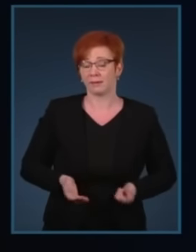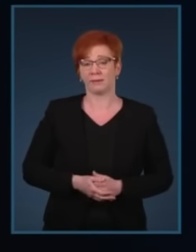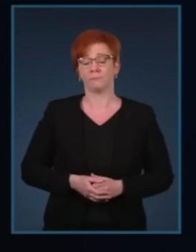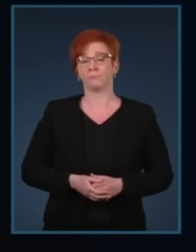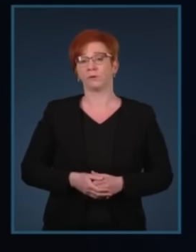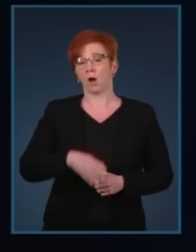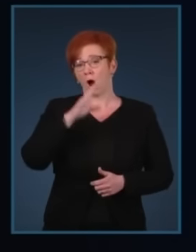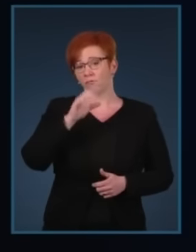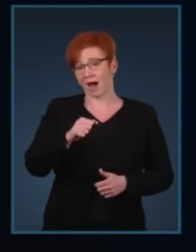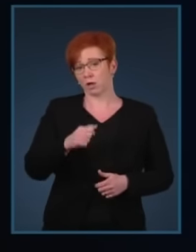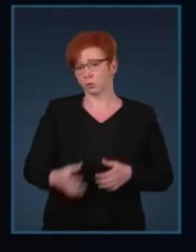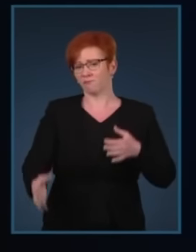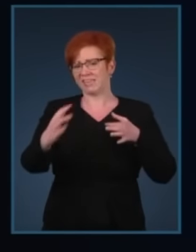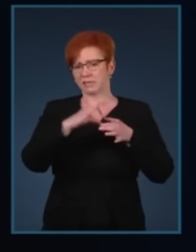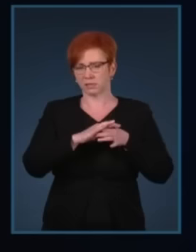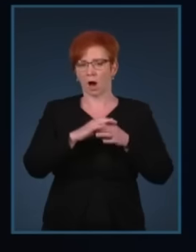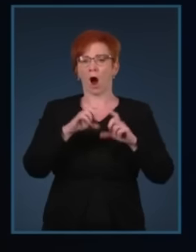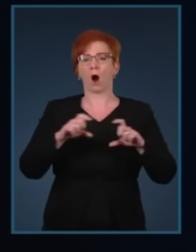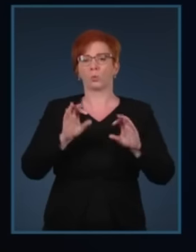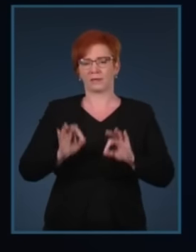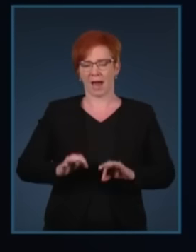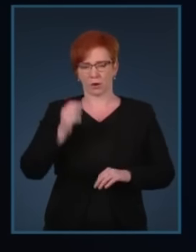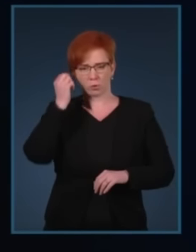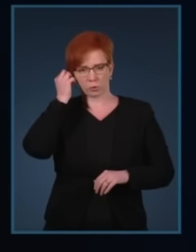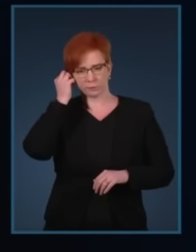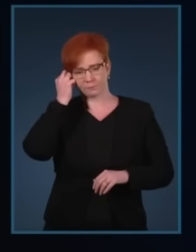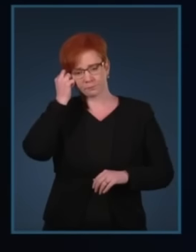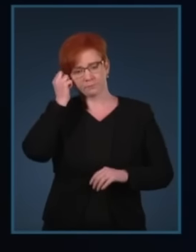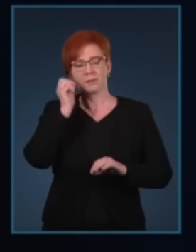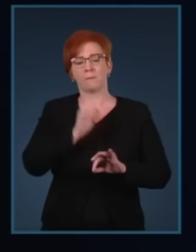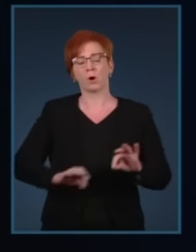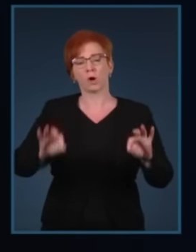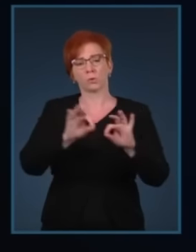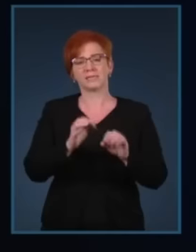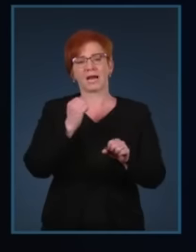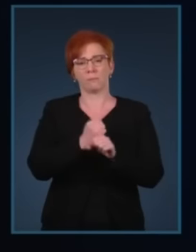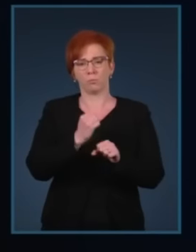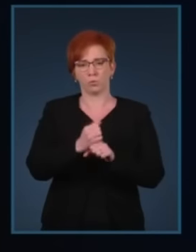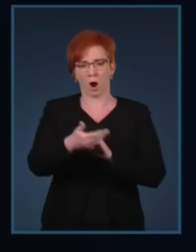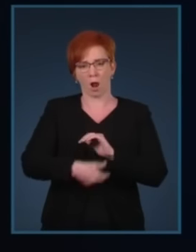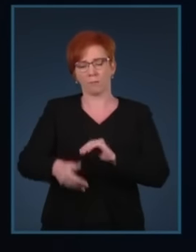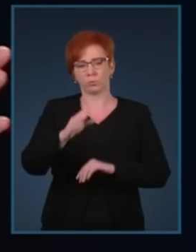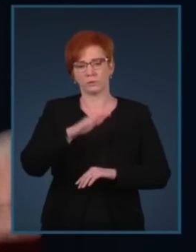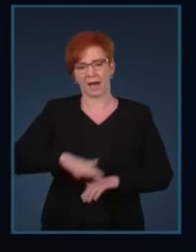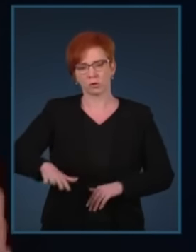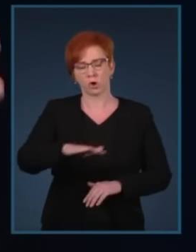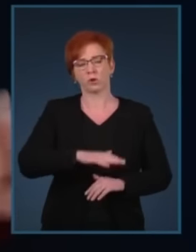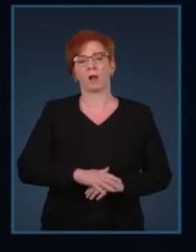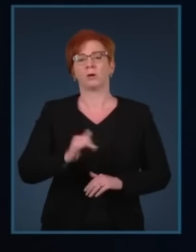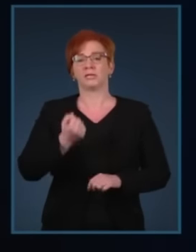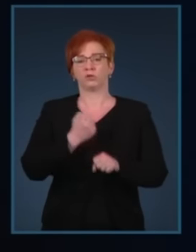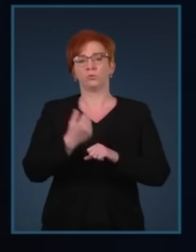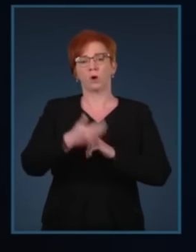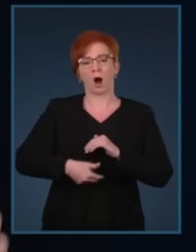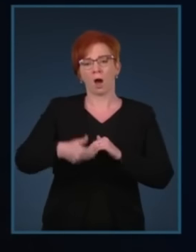picit visszacsatol az akkugyárakhoz, ugyanis amíg Magyarország egy munkalapú társadalmat és egy munkalapú